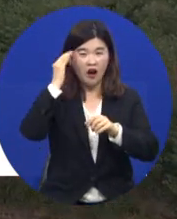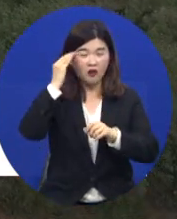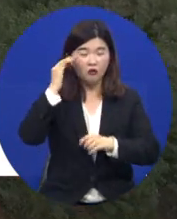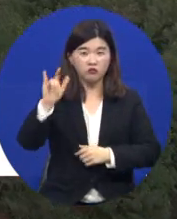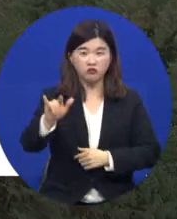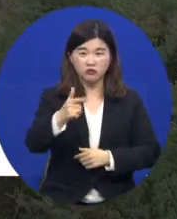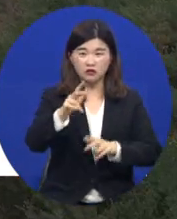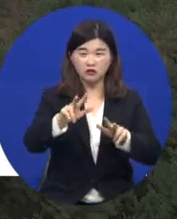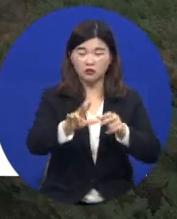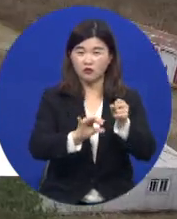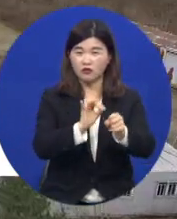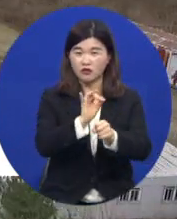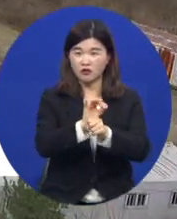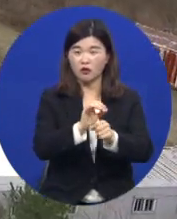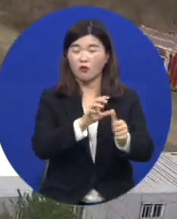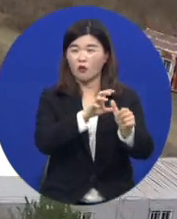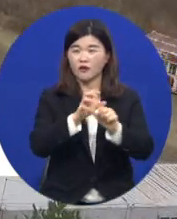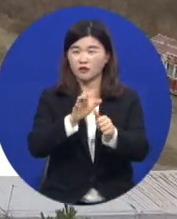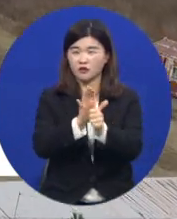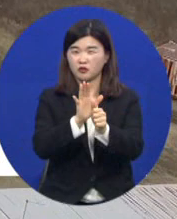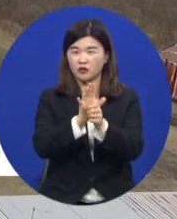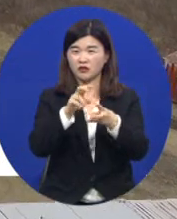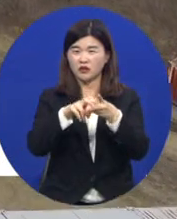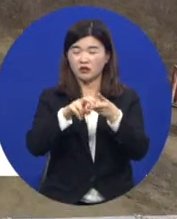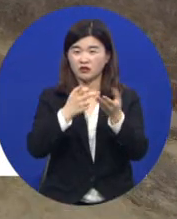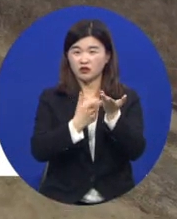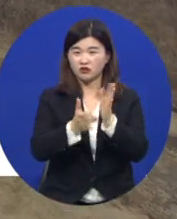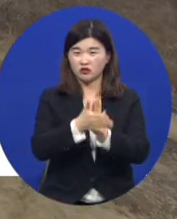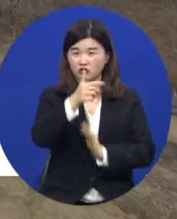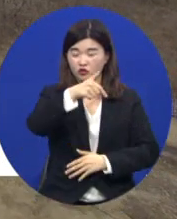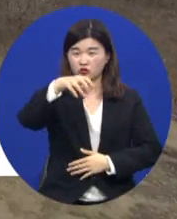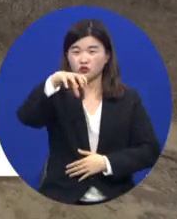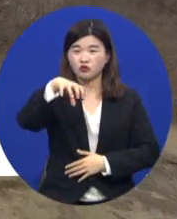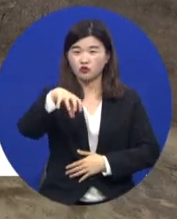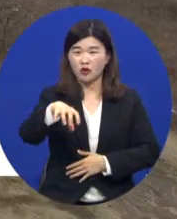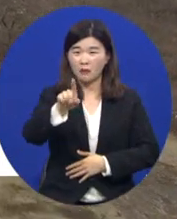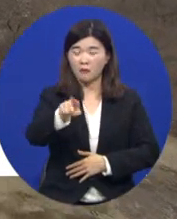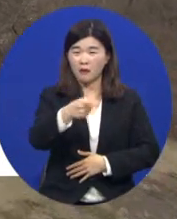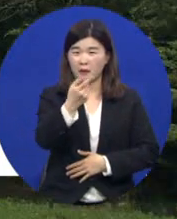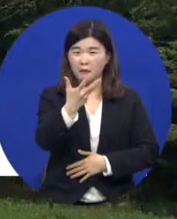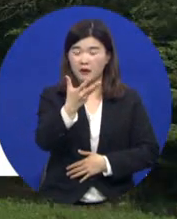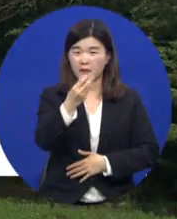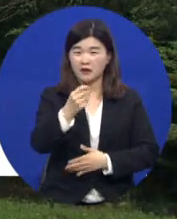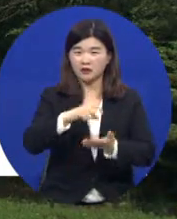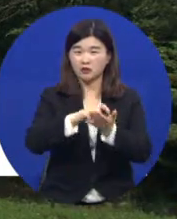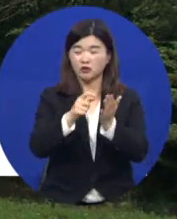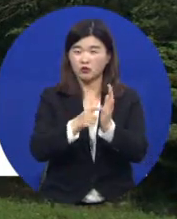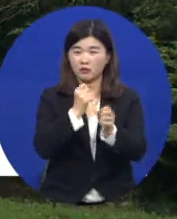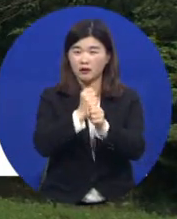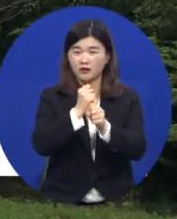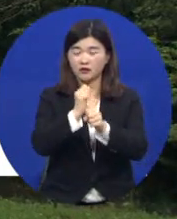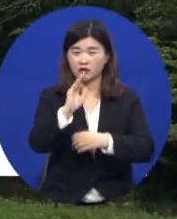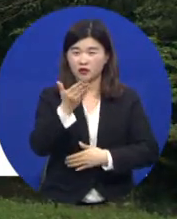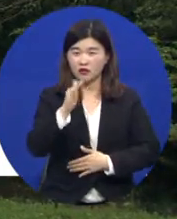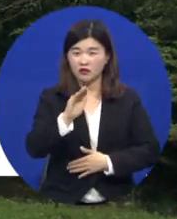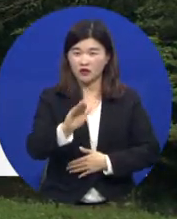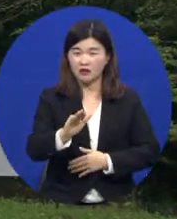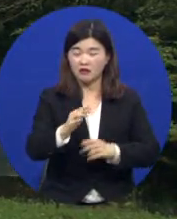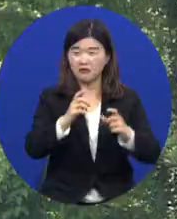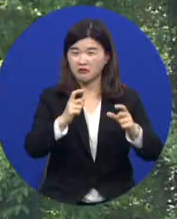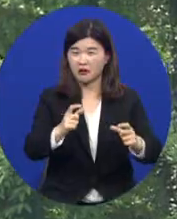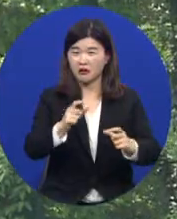한국항공우주연구원 국가위성정보활용지원센터는 제주시 구좌읍 덕천리에 108만 제곱미터 규모로 조성되는데